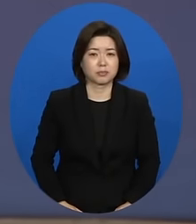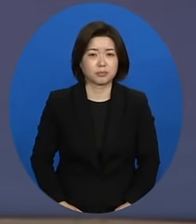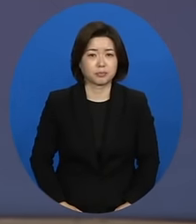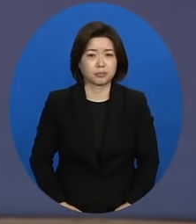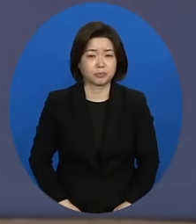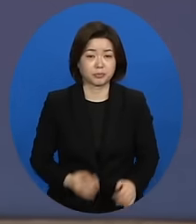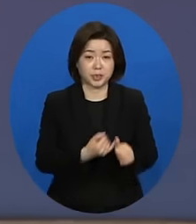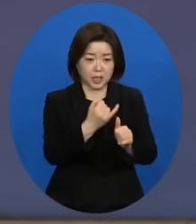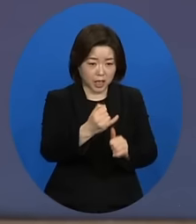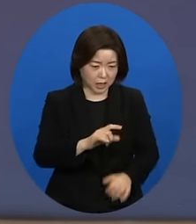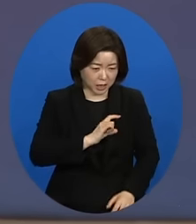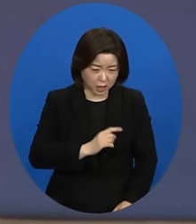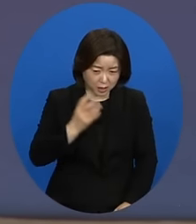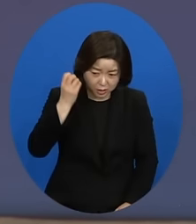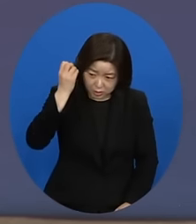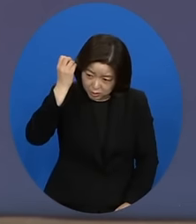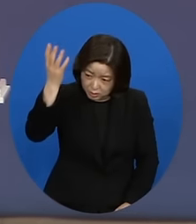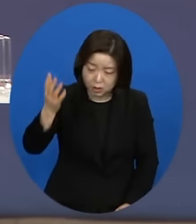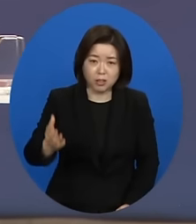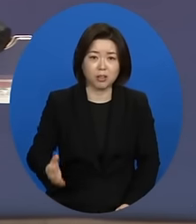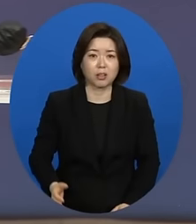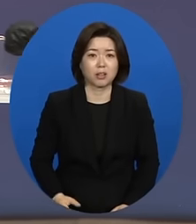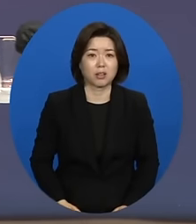아내의 이름도 기억을 못하겠고요.